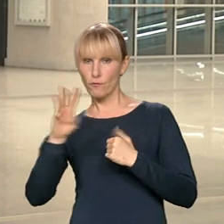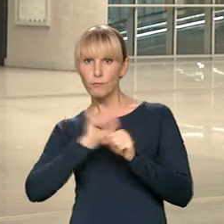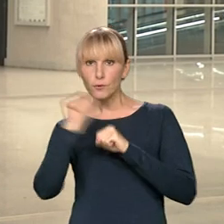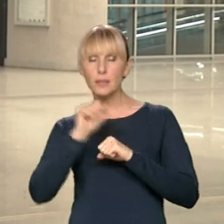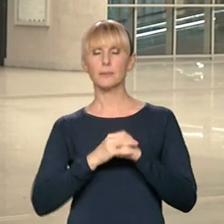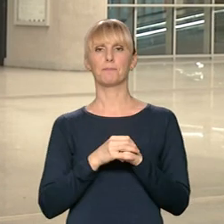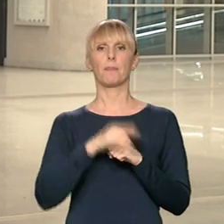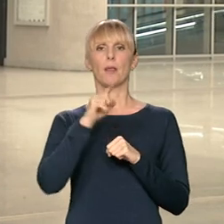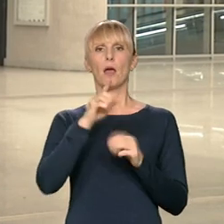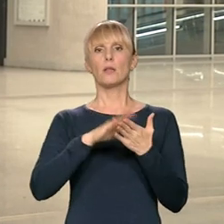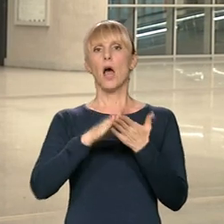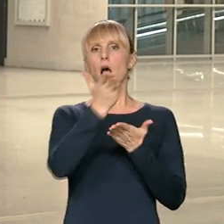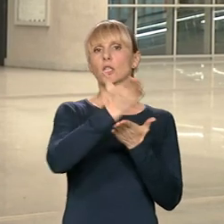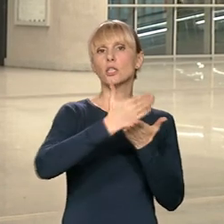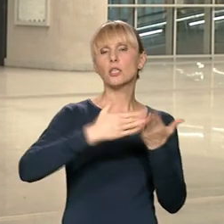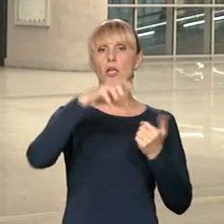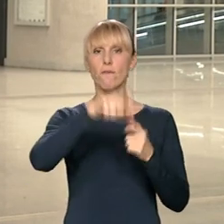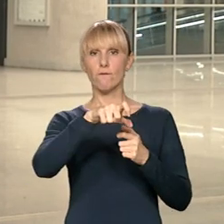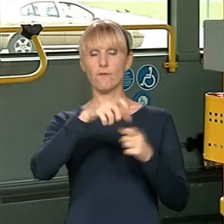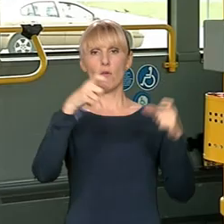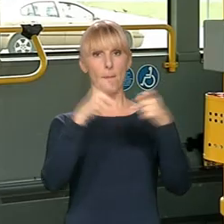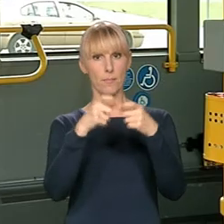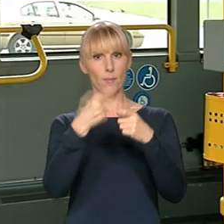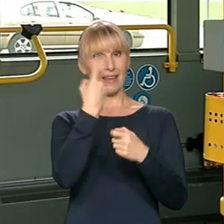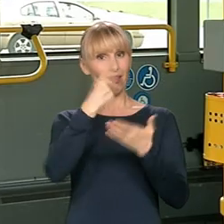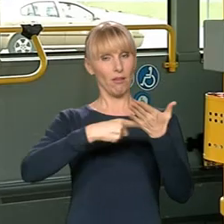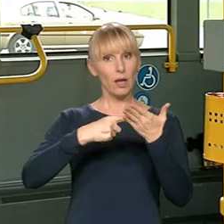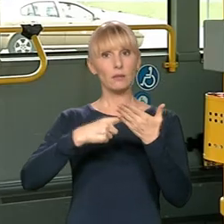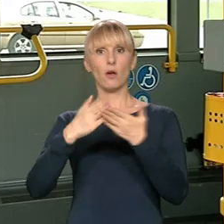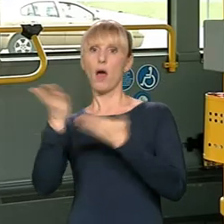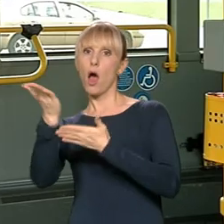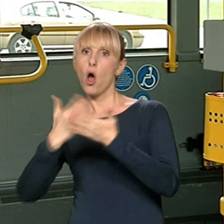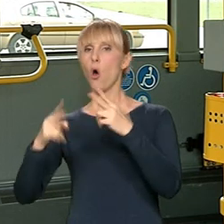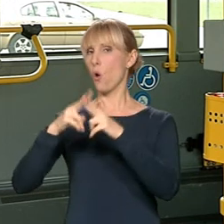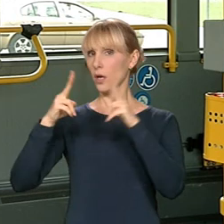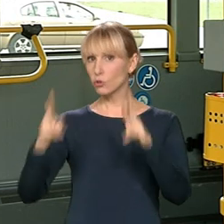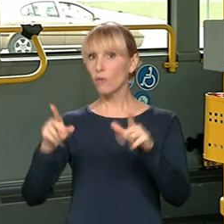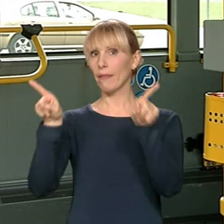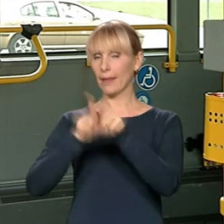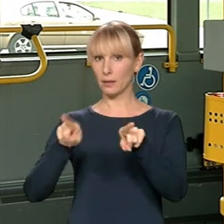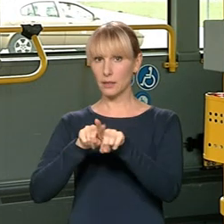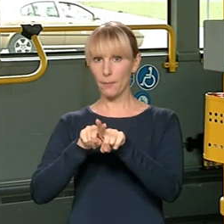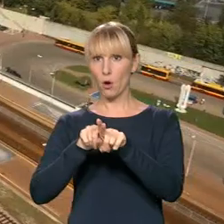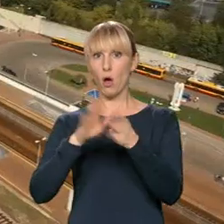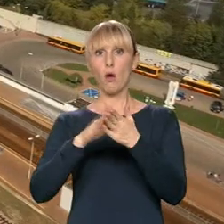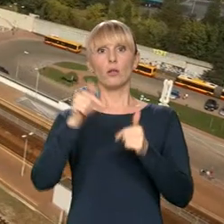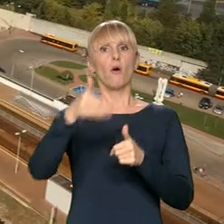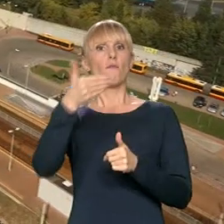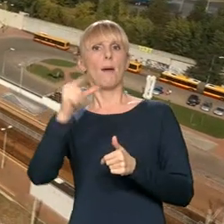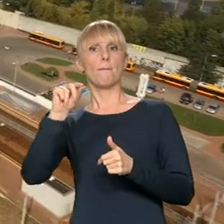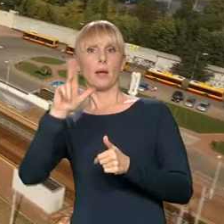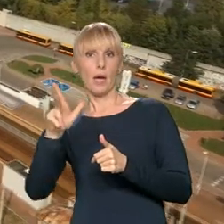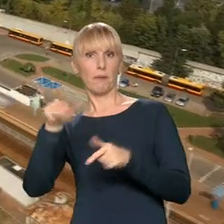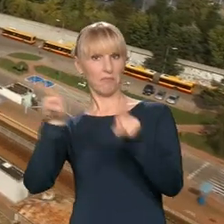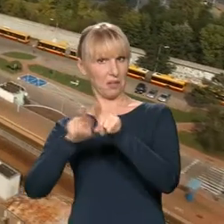mogą korzystać z biletów strefowych, są to zarówno bilety jednorazowe, jak również bilety okresowe. Przypomnę, że te bilety są honorowane w komunikacji miejskiej